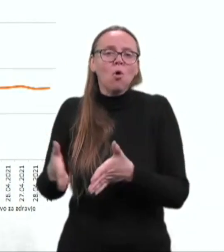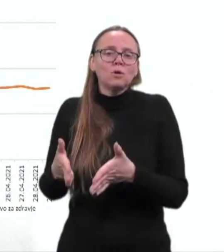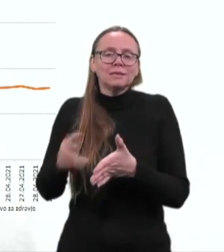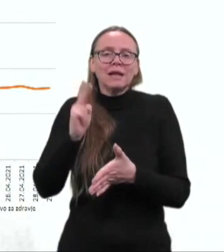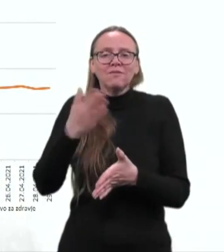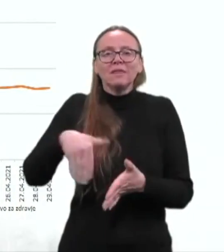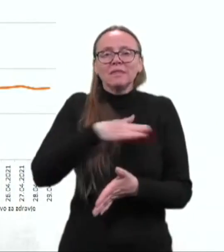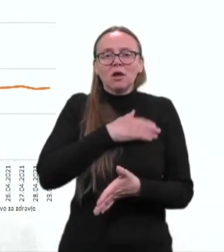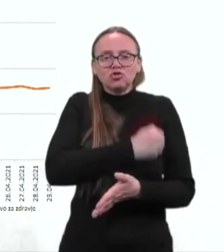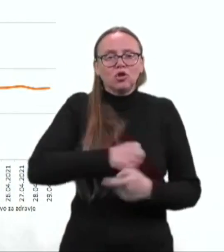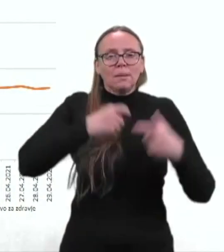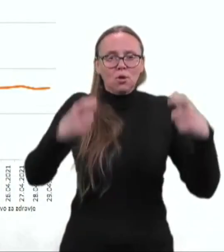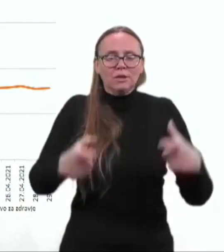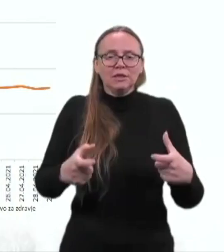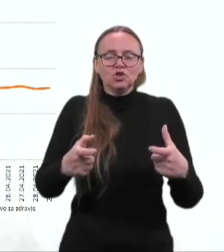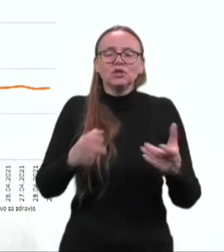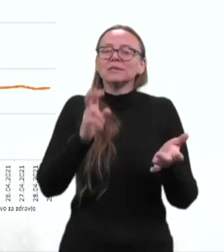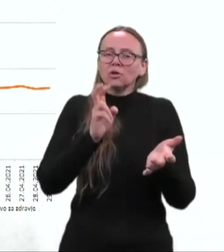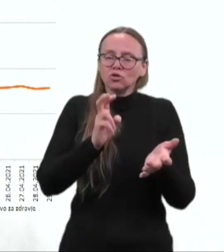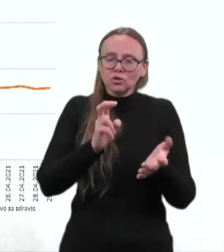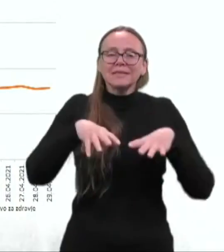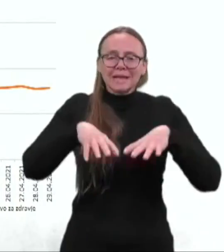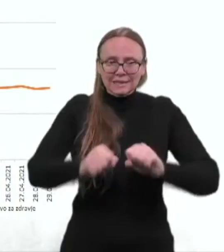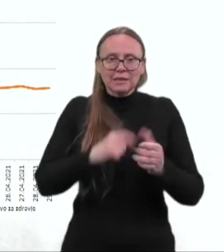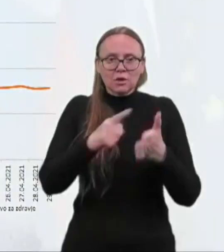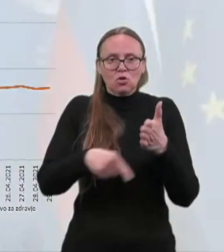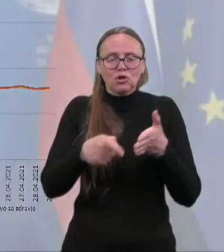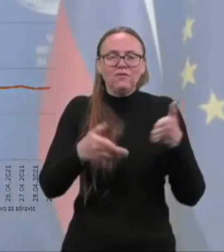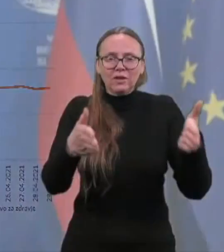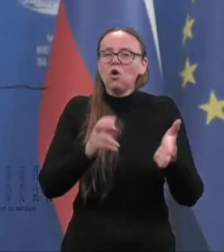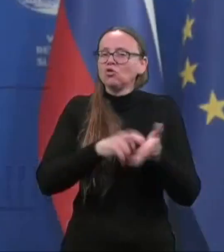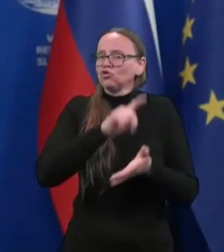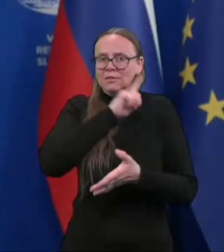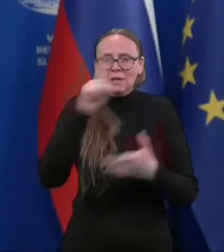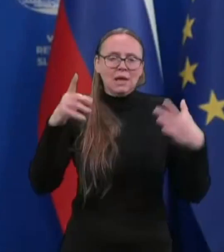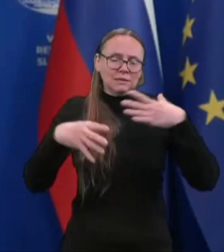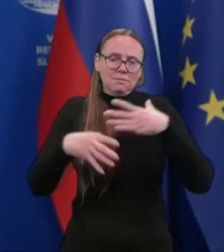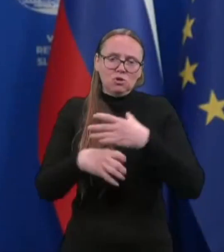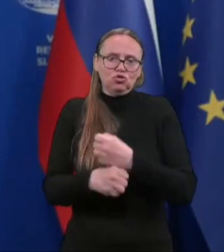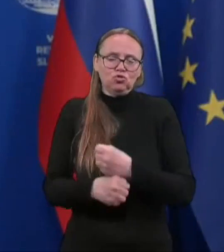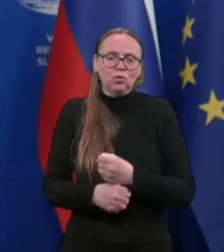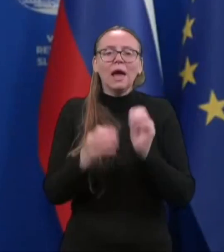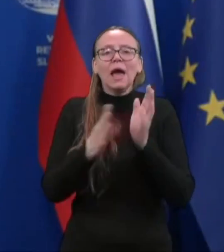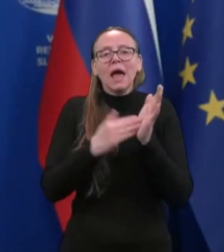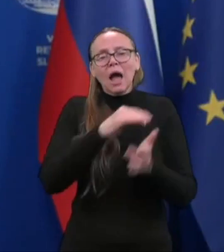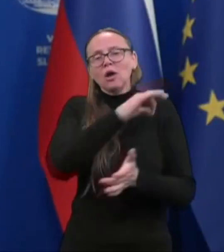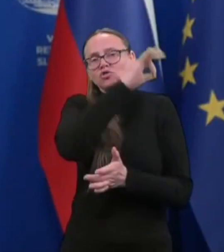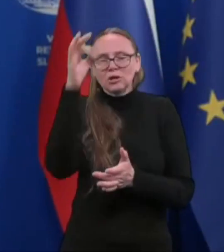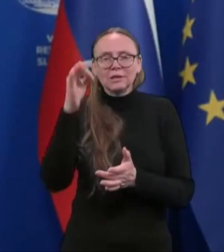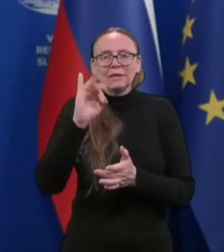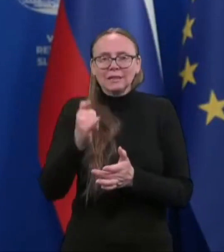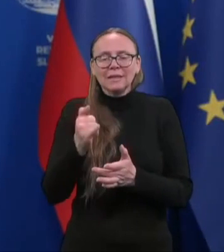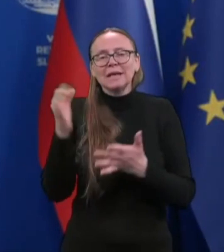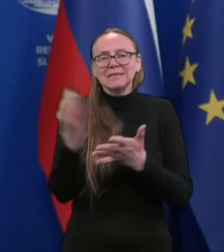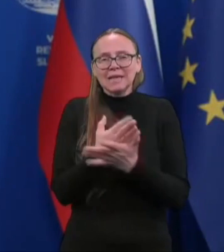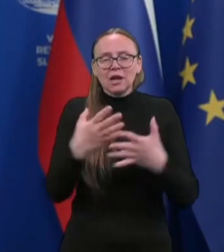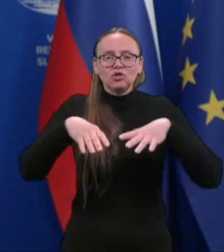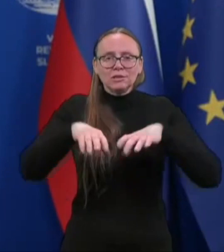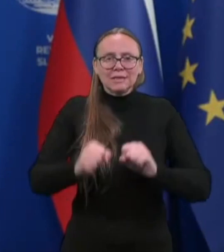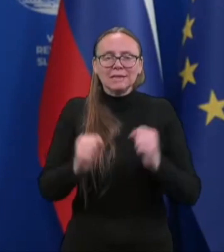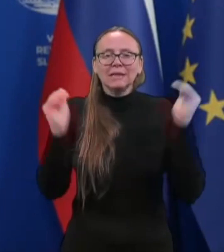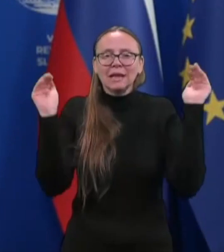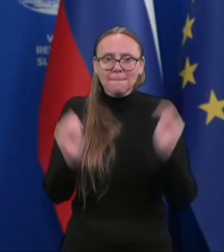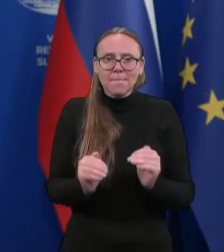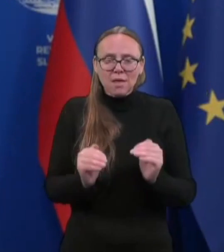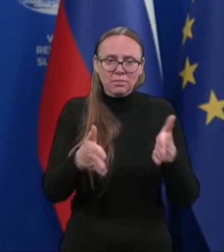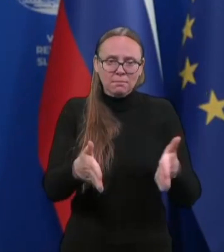v naših bolnišnicah, zasedeno število postelj se še ne zmanjšuje. Kakšen dan je k sreči zasedenih manj